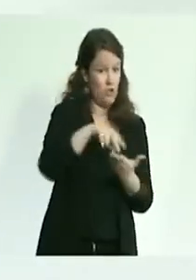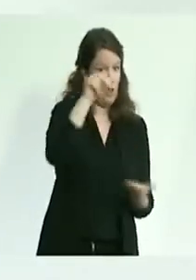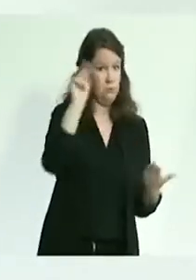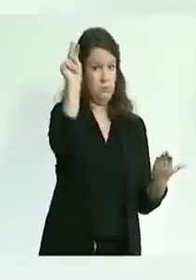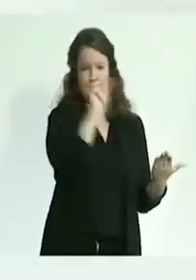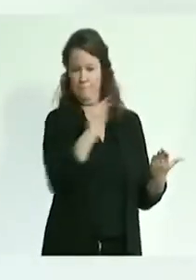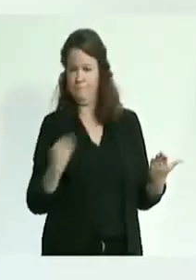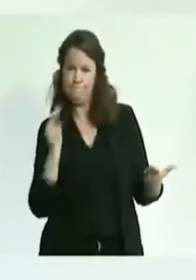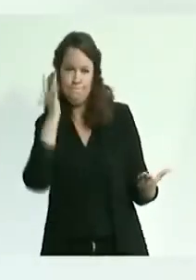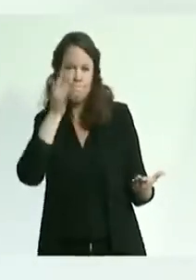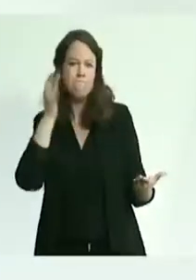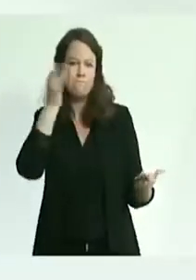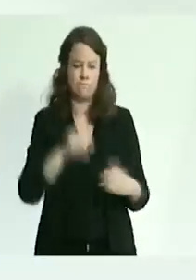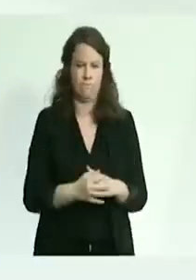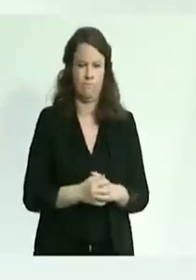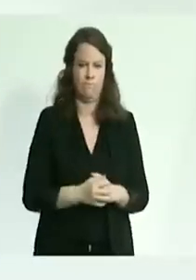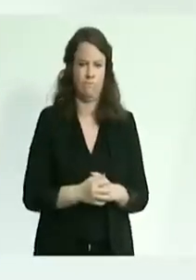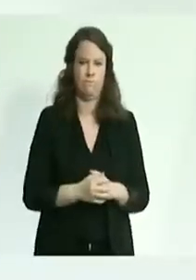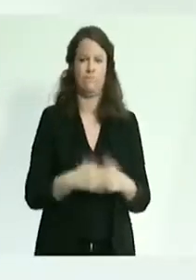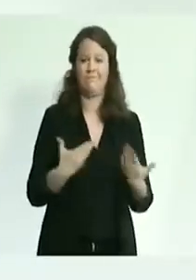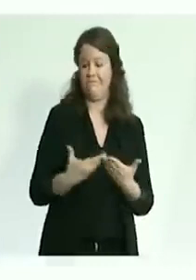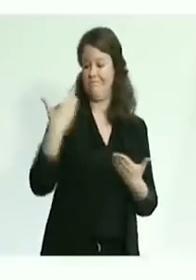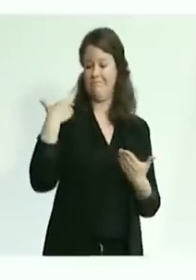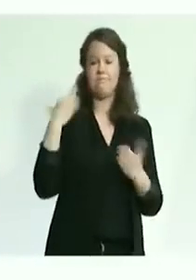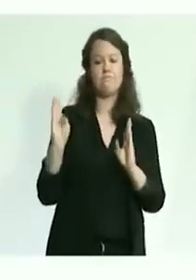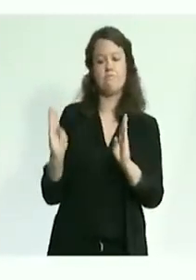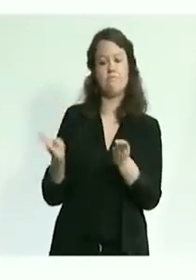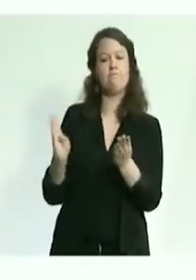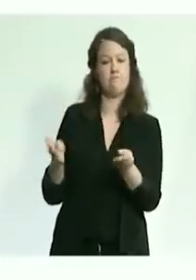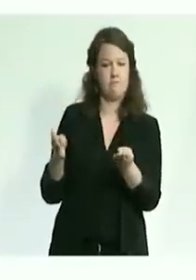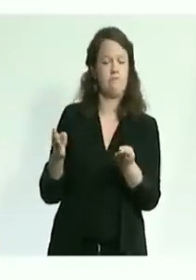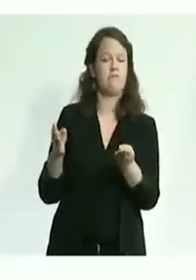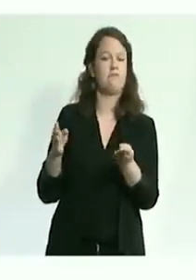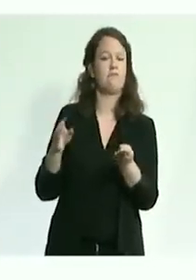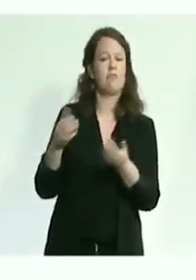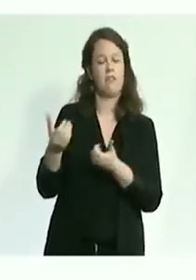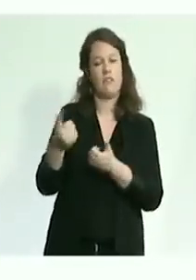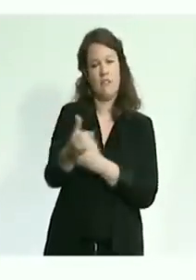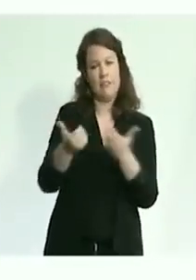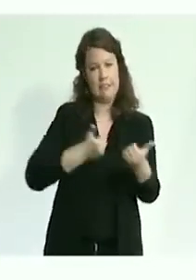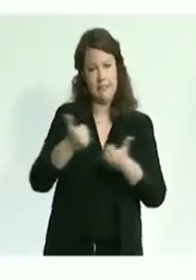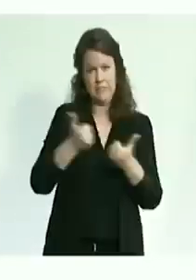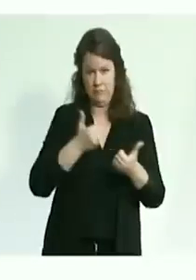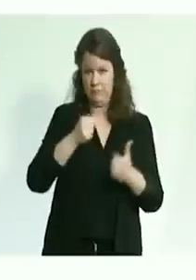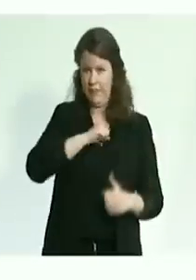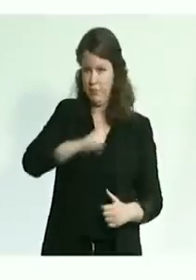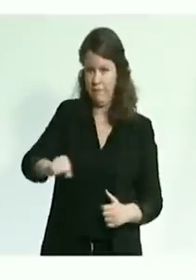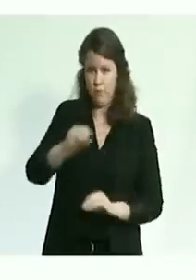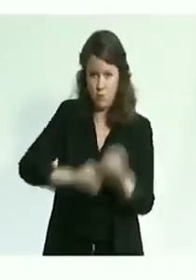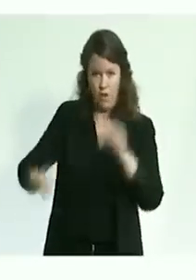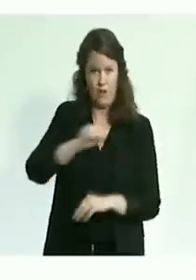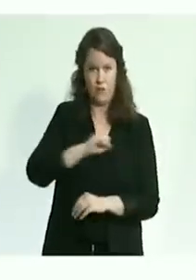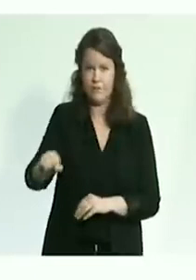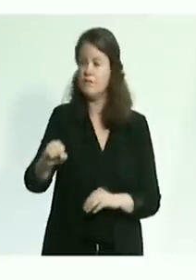soins critiques réanimatoires a nettement augmenté cette dernière semaine. Il est passé de 3 555 le 1er mars à plus de 4